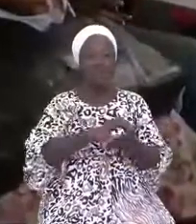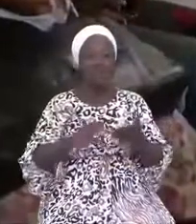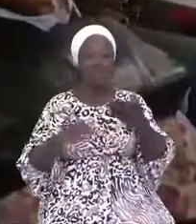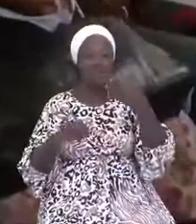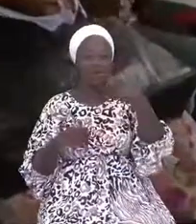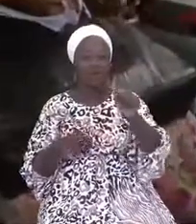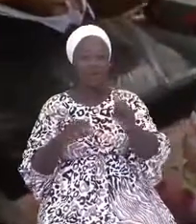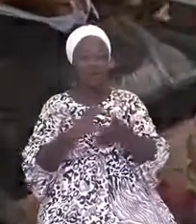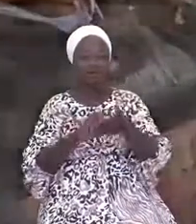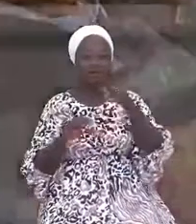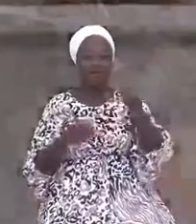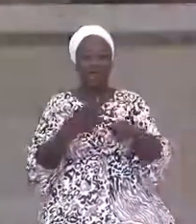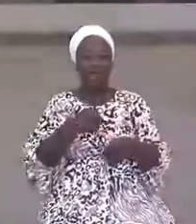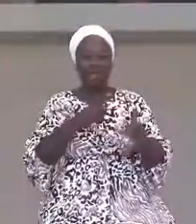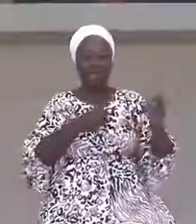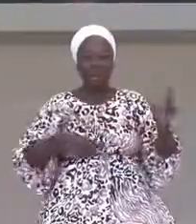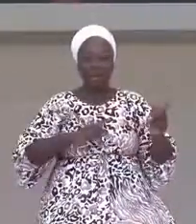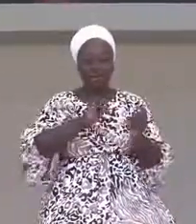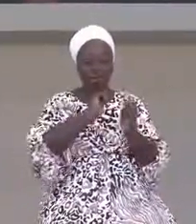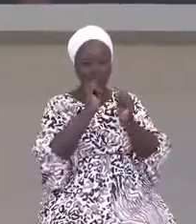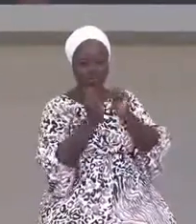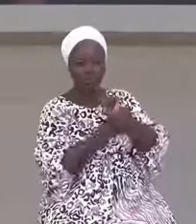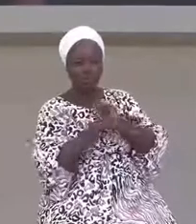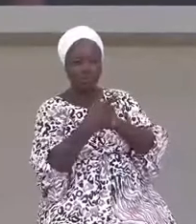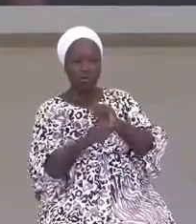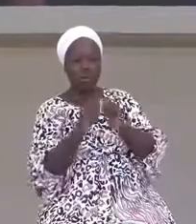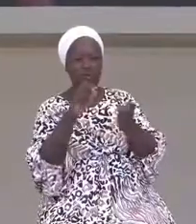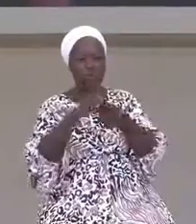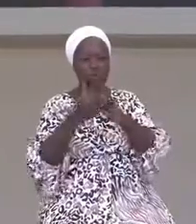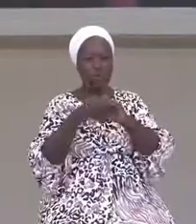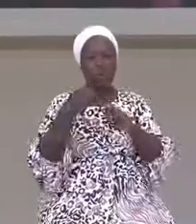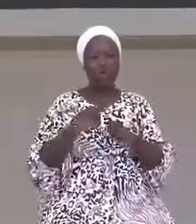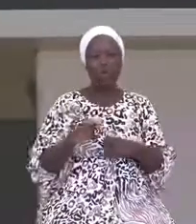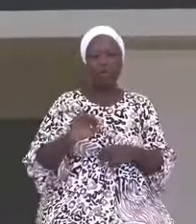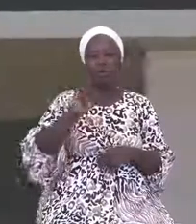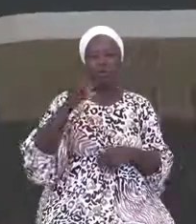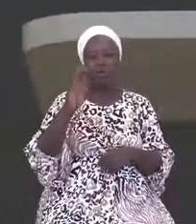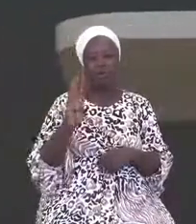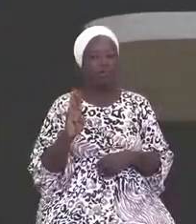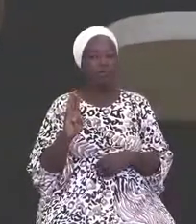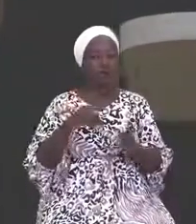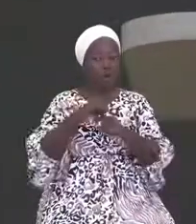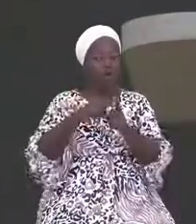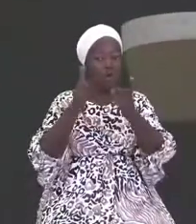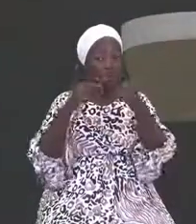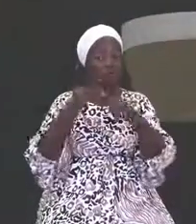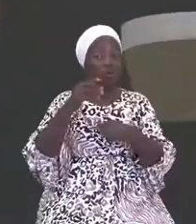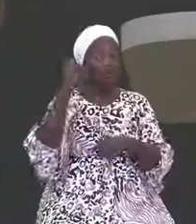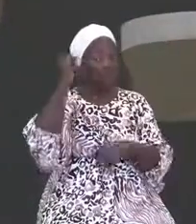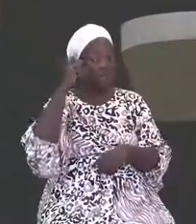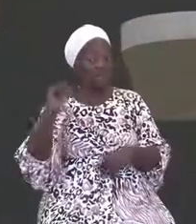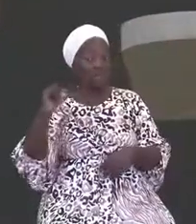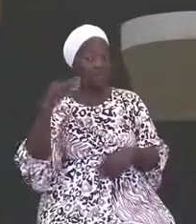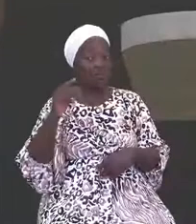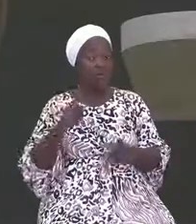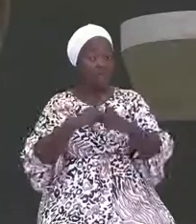Dans le verset 10, l'Éternel rétablit Job dans son premier état. Quand il est parvenu à la réalisation